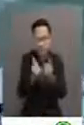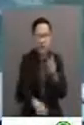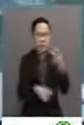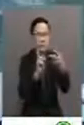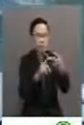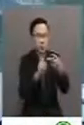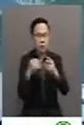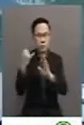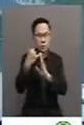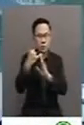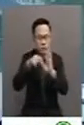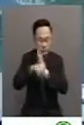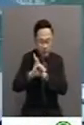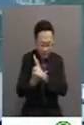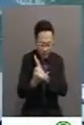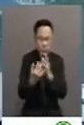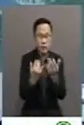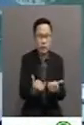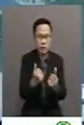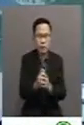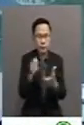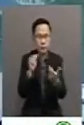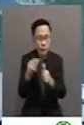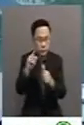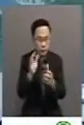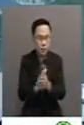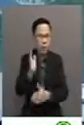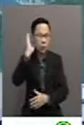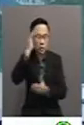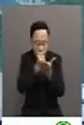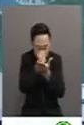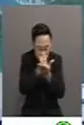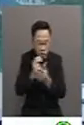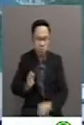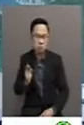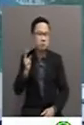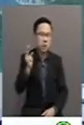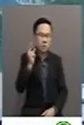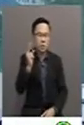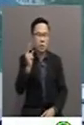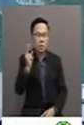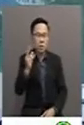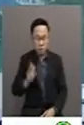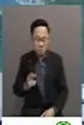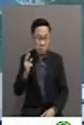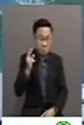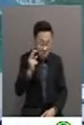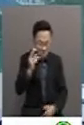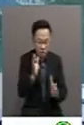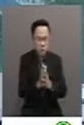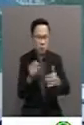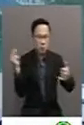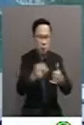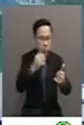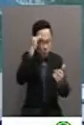เดี๋ยวไปต่อกันที่จังหวัดจันทบุรีนะคะเพราะว่าเกิดเหตุเป็นชายติดยาใช้อาวุธปืนนี่ยิงลูกซองขออภัยปืนลูกซองนี่ไปยิงตำรว